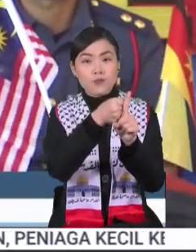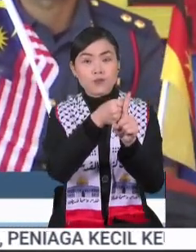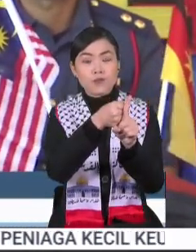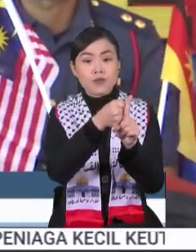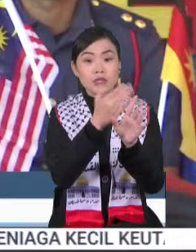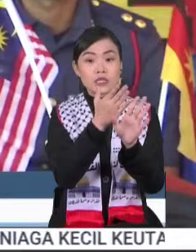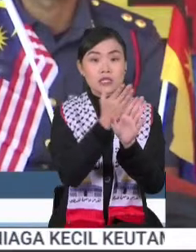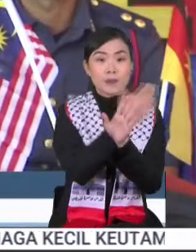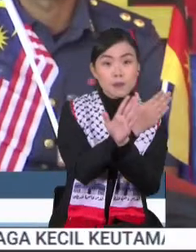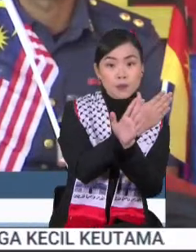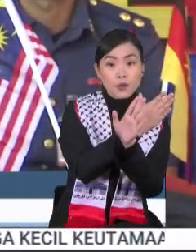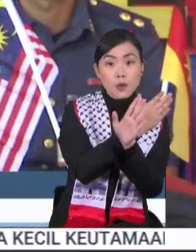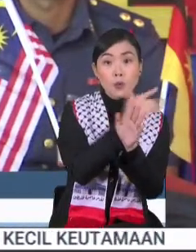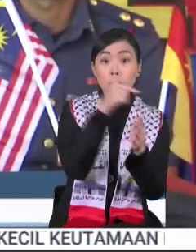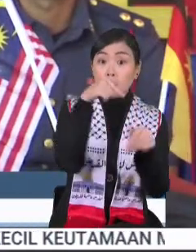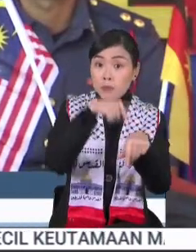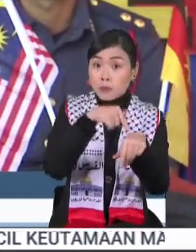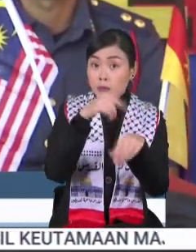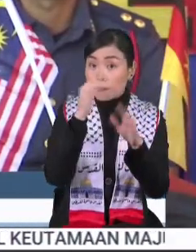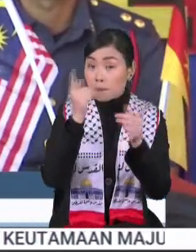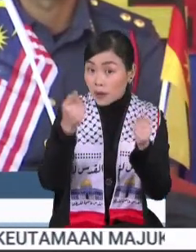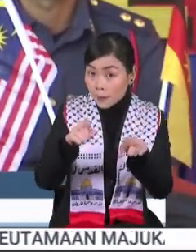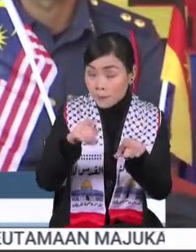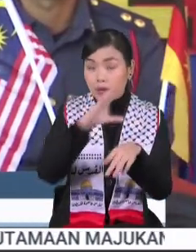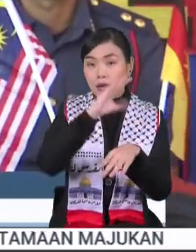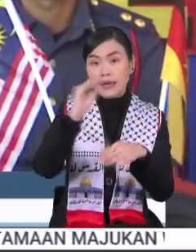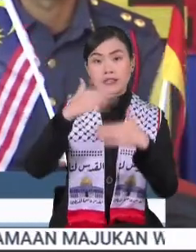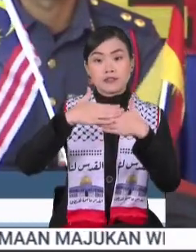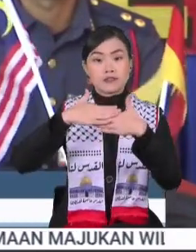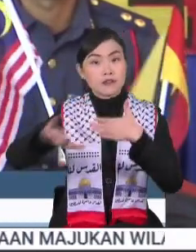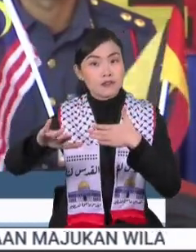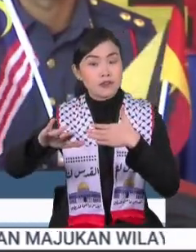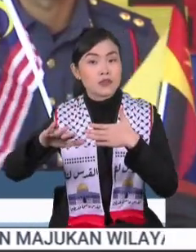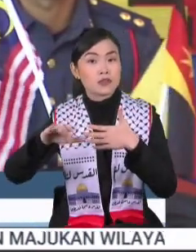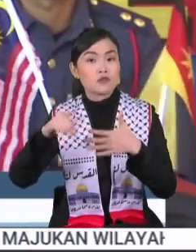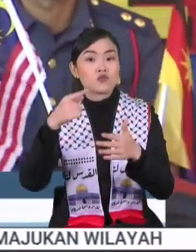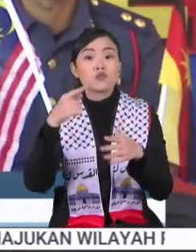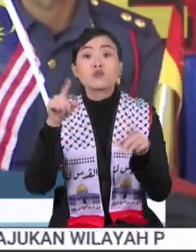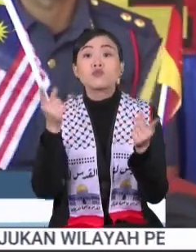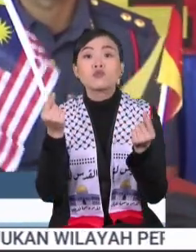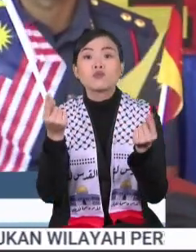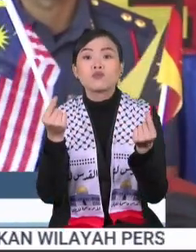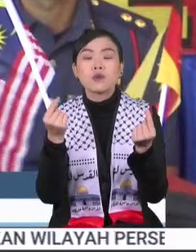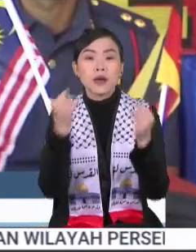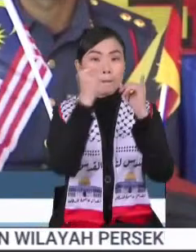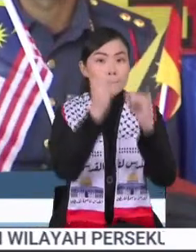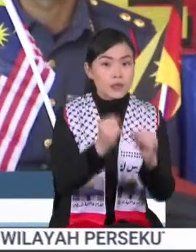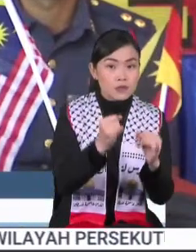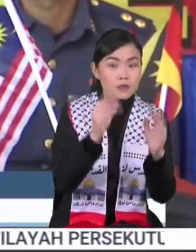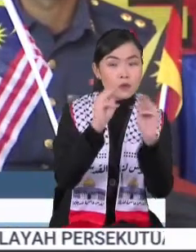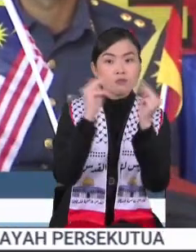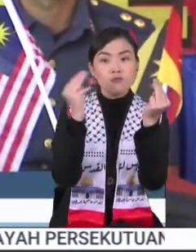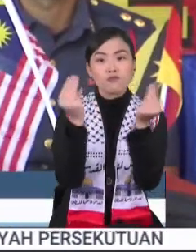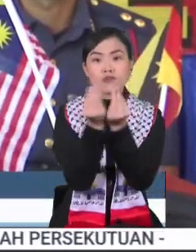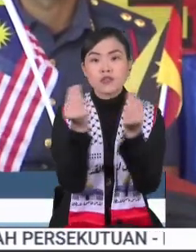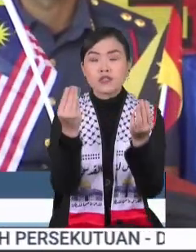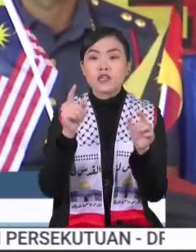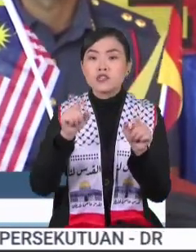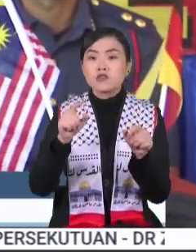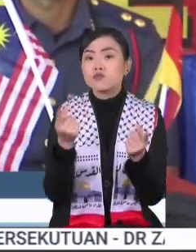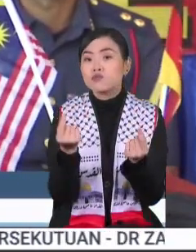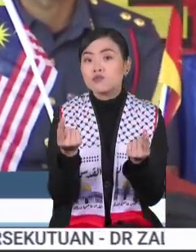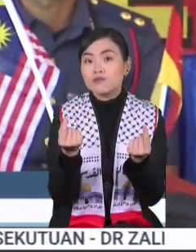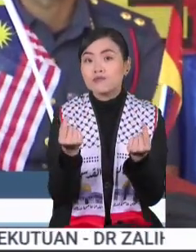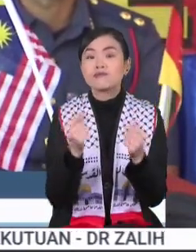sebelum semasa dan selepas Apa yang perlu dibuat individu komuniti masyarakat setempat Apa perlu mereka